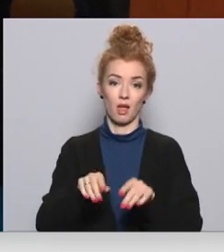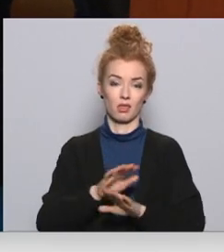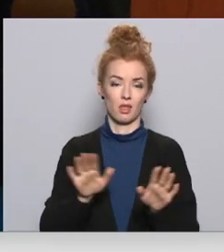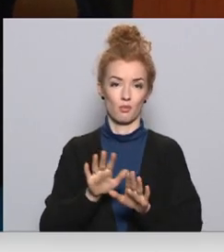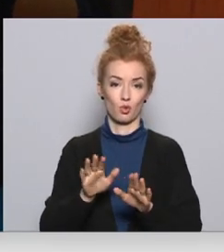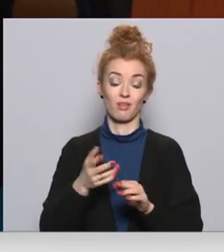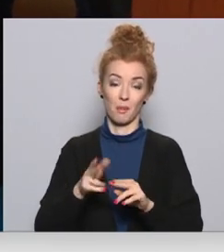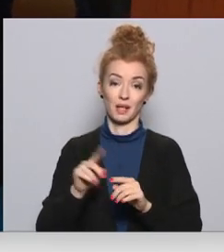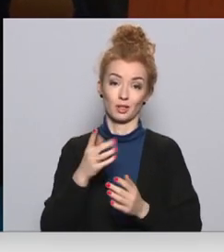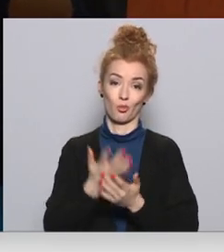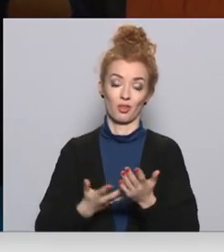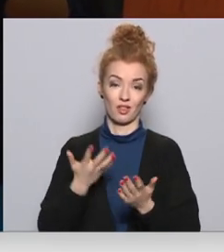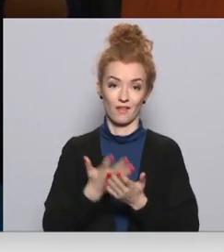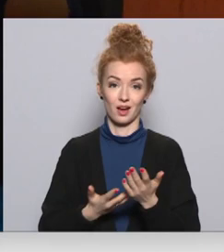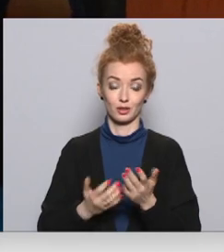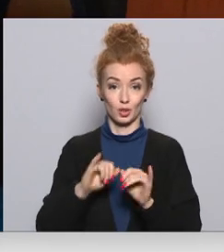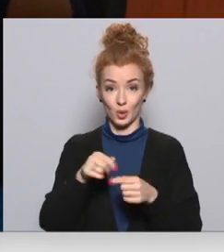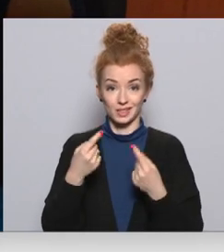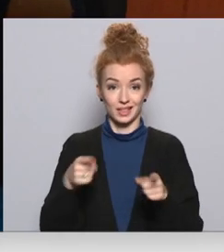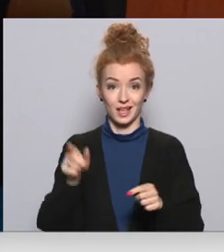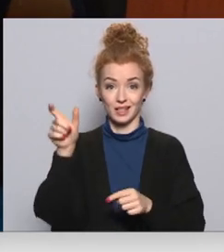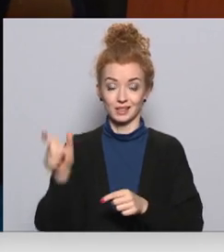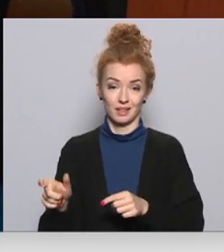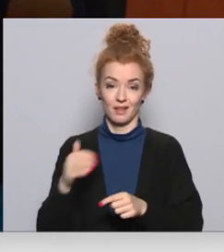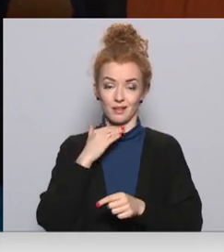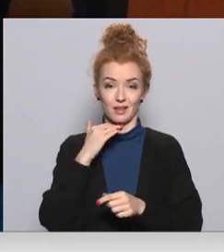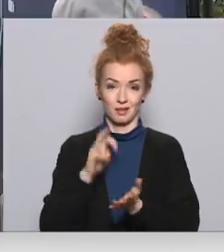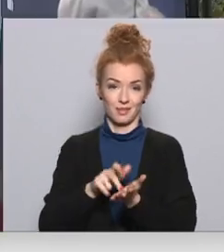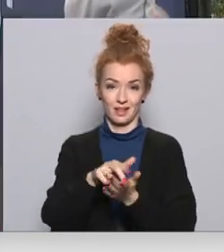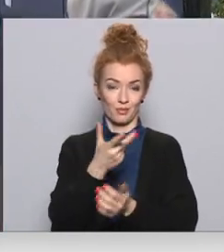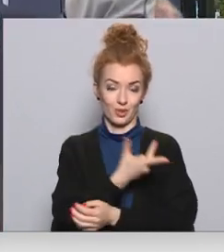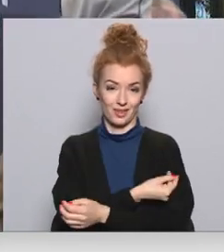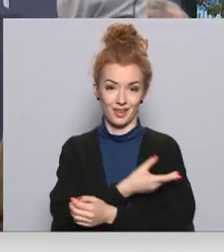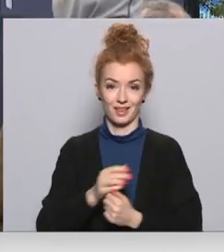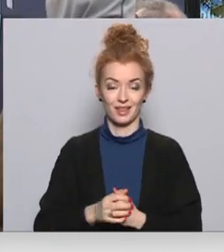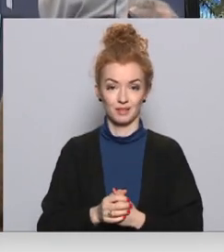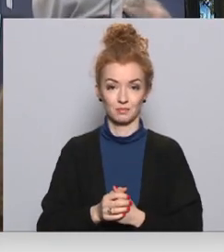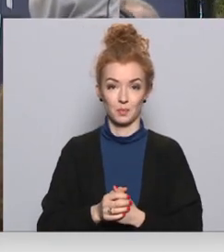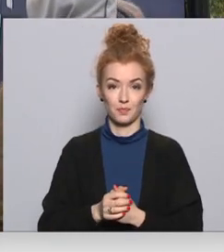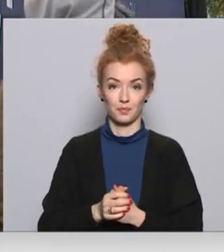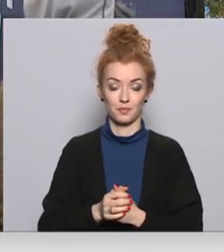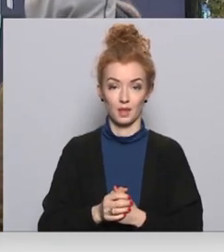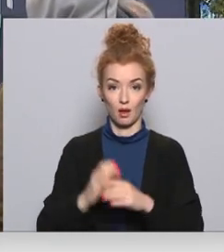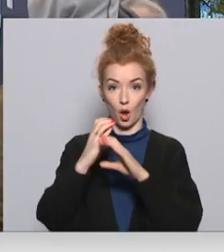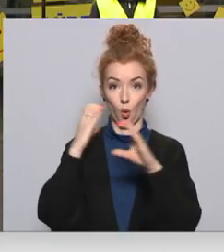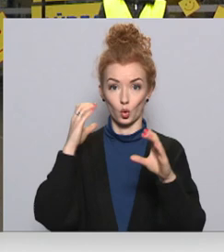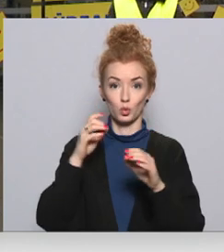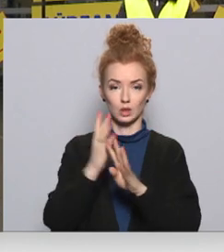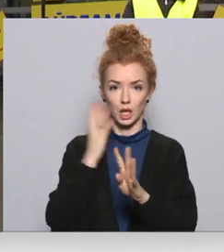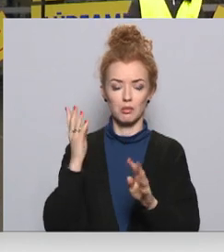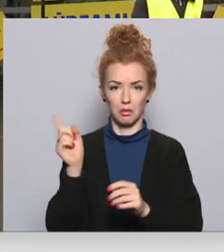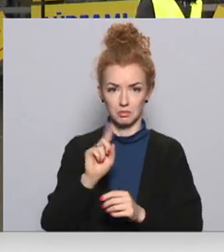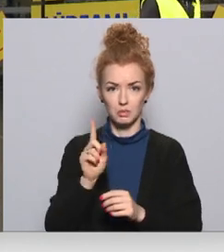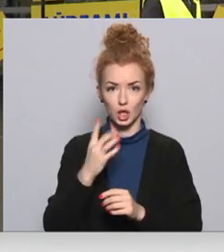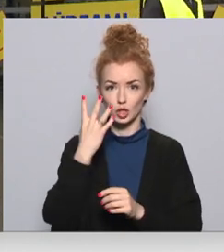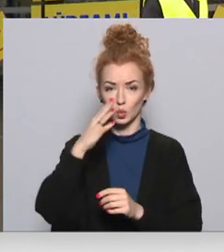ir motivators, jā. Jo citādi cilvēki negrib iepotēties. Pieprasījums pēc šādiem autobusiem ir. 4 stundu